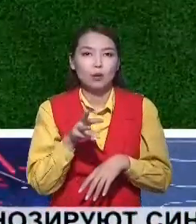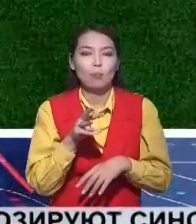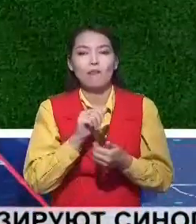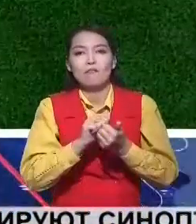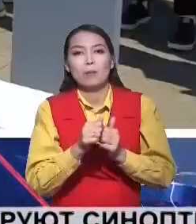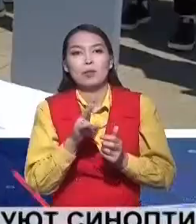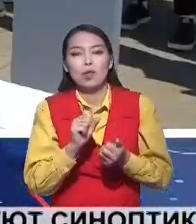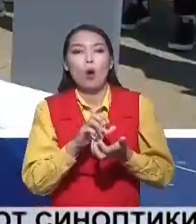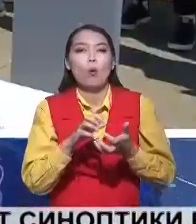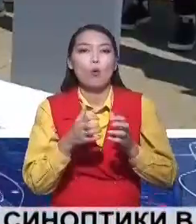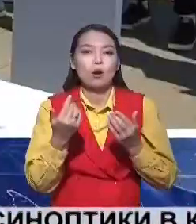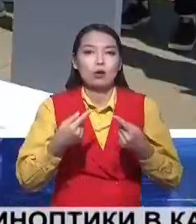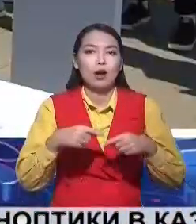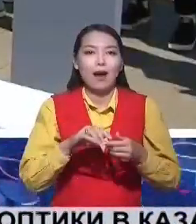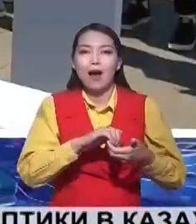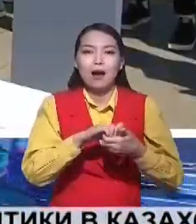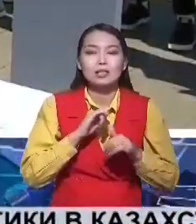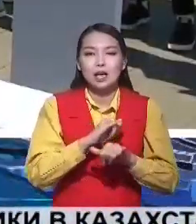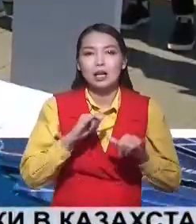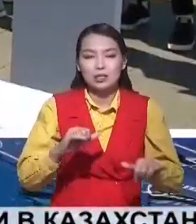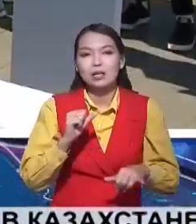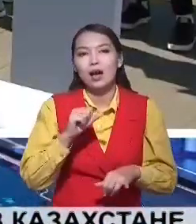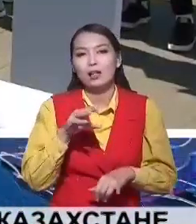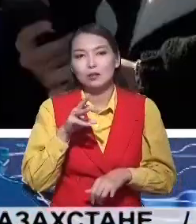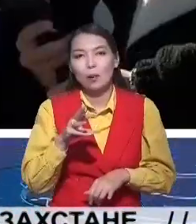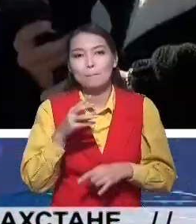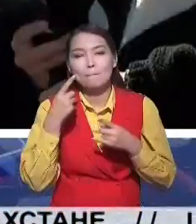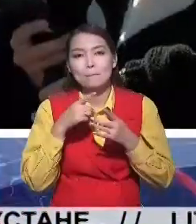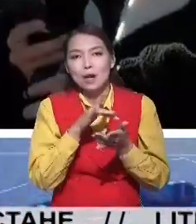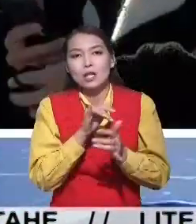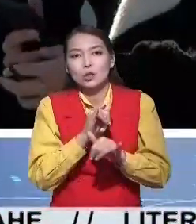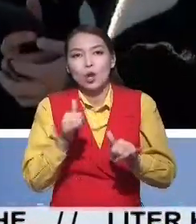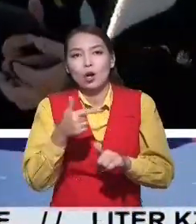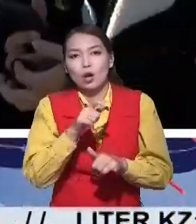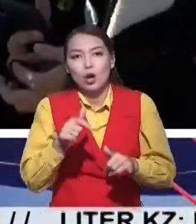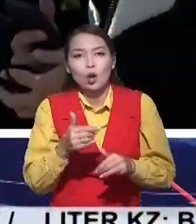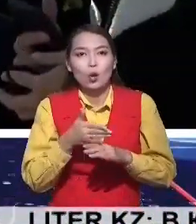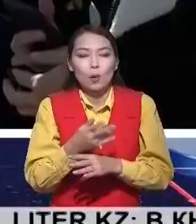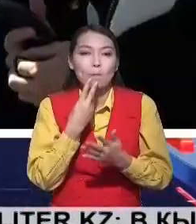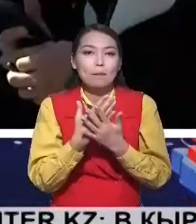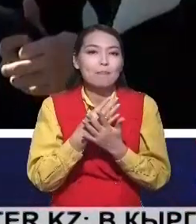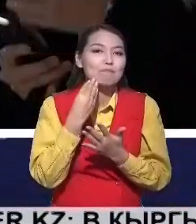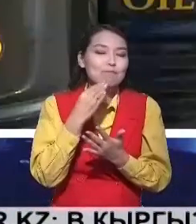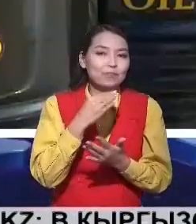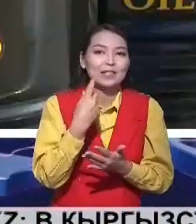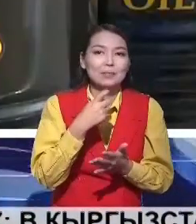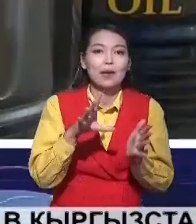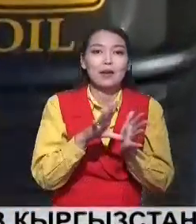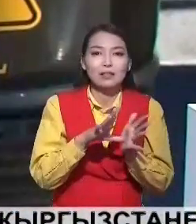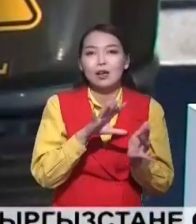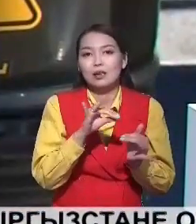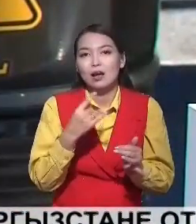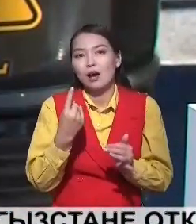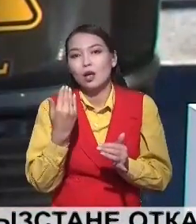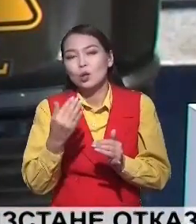Ее организовали члены Ассоциации развития атомной индустрии. Горожанам и гостям столицы показали эффективность ядерной энергии на примере одной урановой